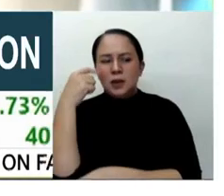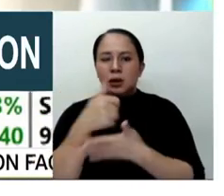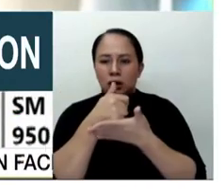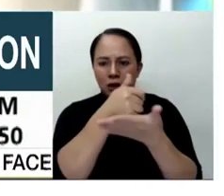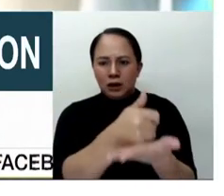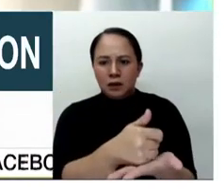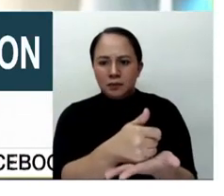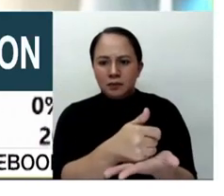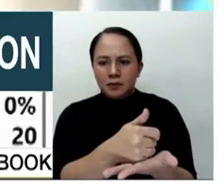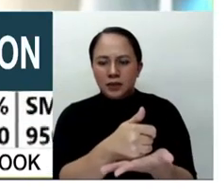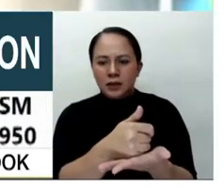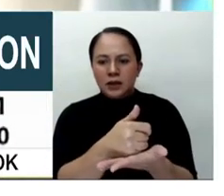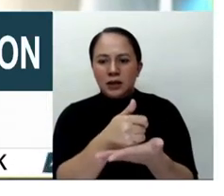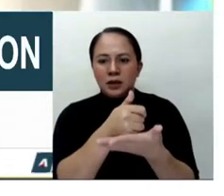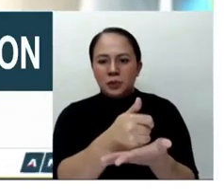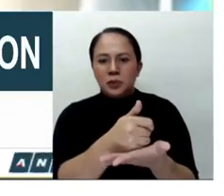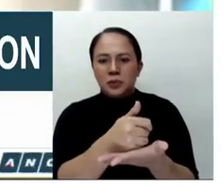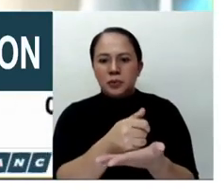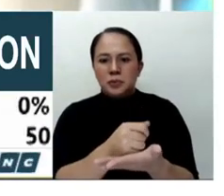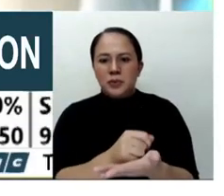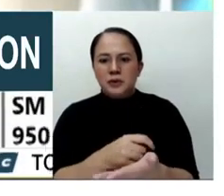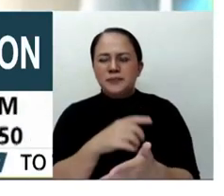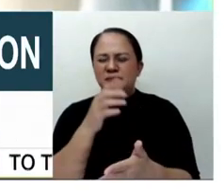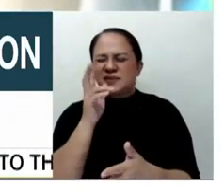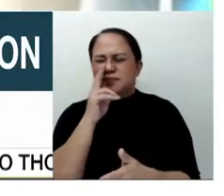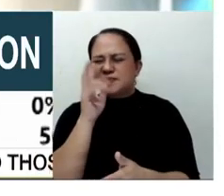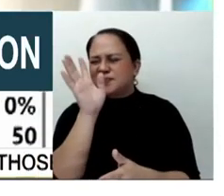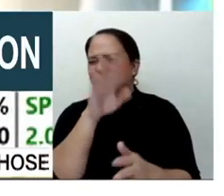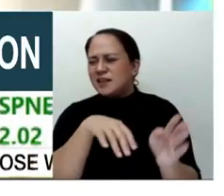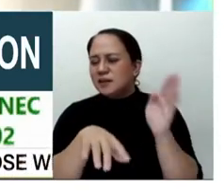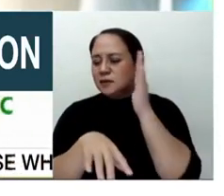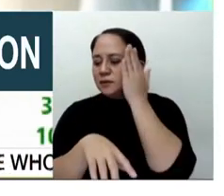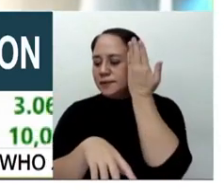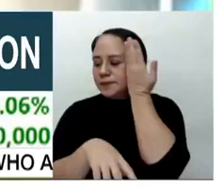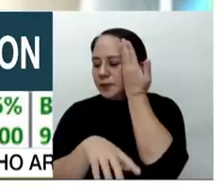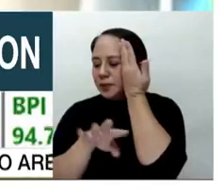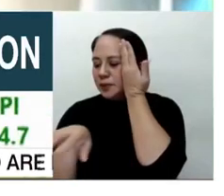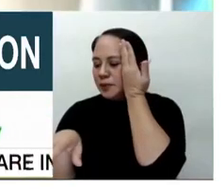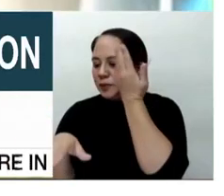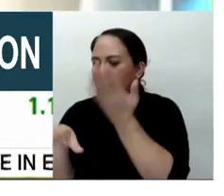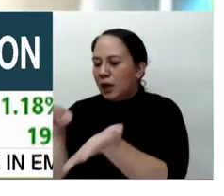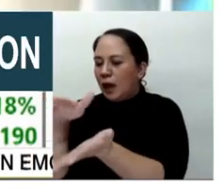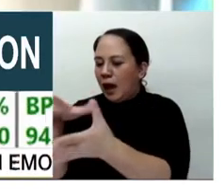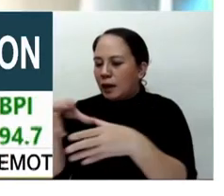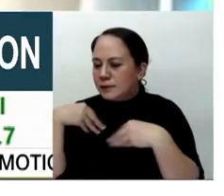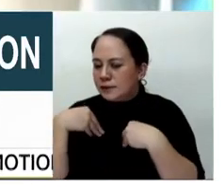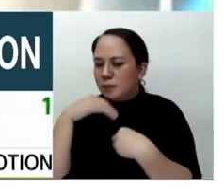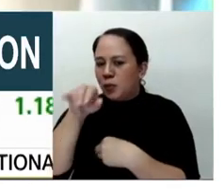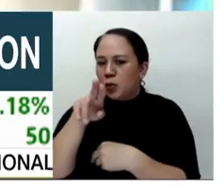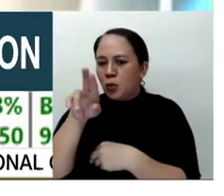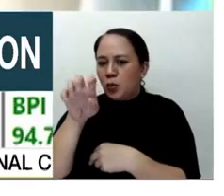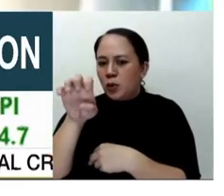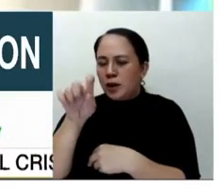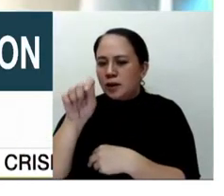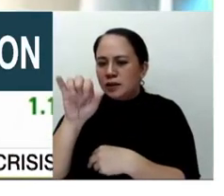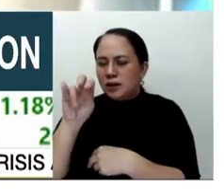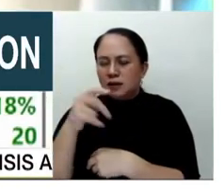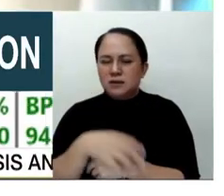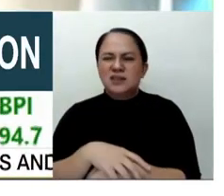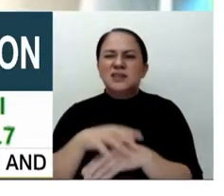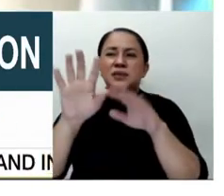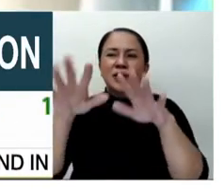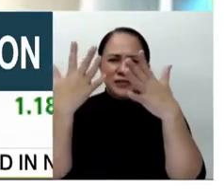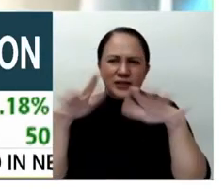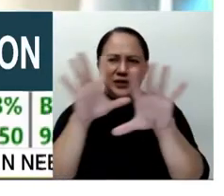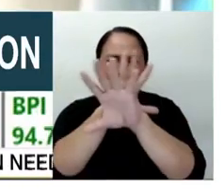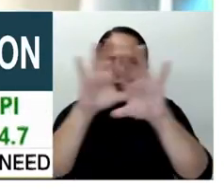natin. Let's turn a blind eye, sabi niya. Tolerate na lang natin yung wedding. Sabi ko, sir, presidente ka na. Palagay ko marami ka pa